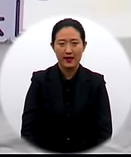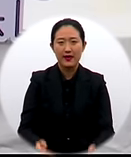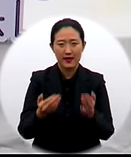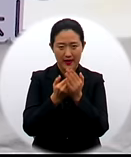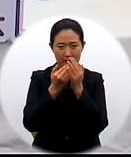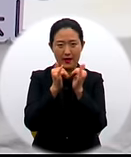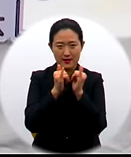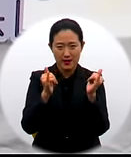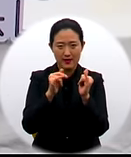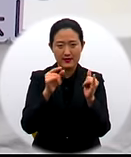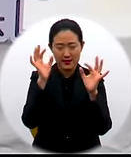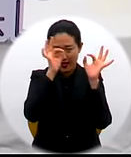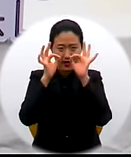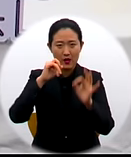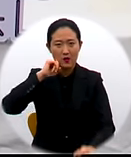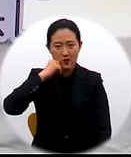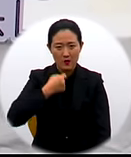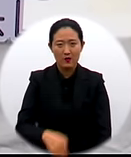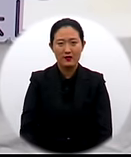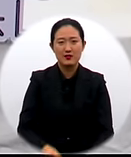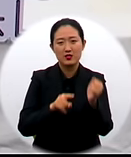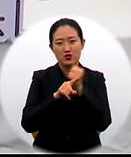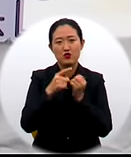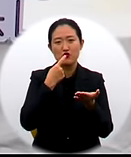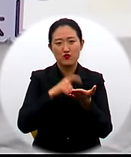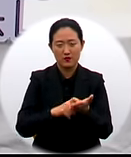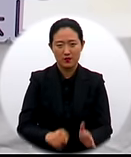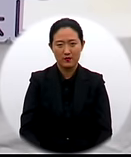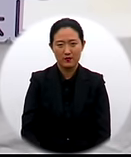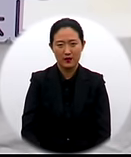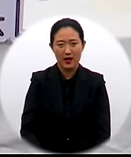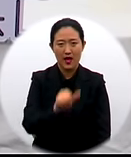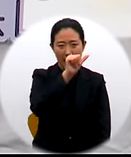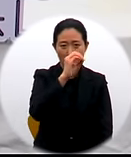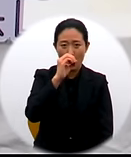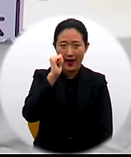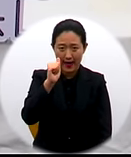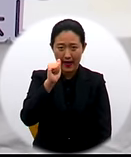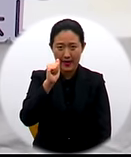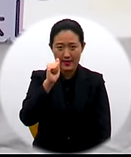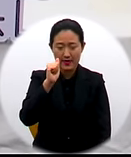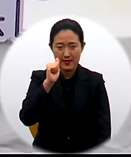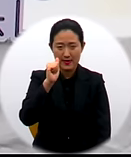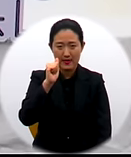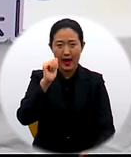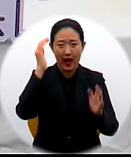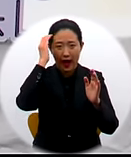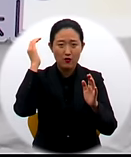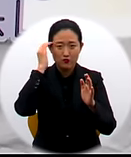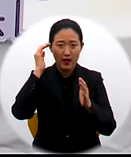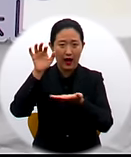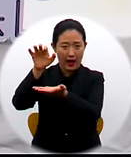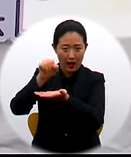구하기 어려워요. 이유는 단순합니다. 국내에서 AOS가 도입된 지가 얼마 안 됐잖아요. 그러다 보니까 이